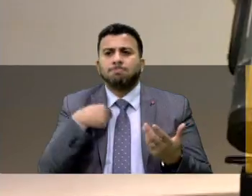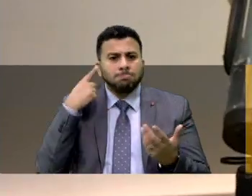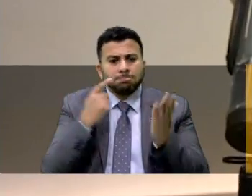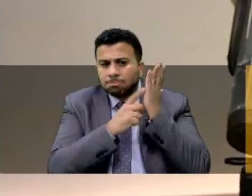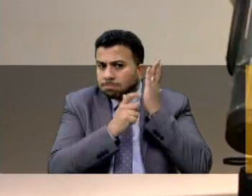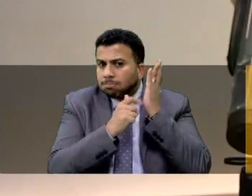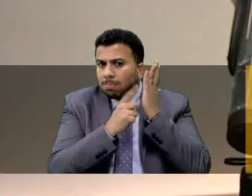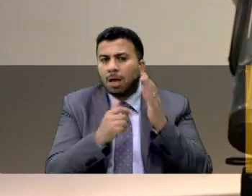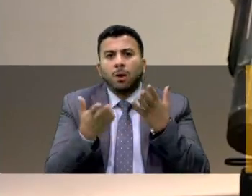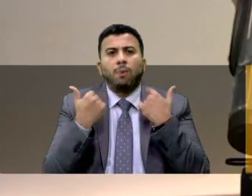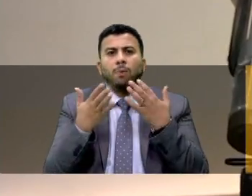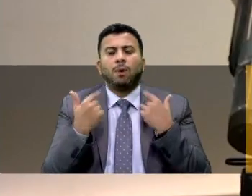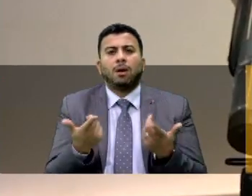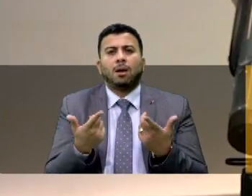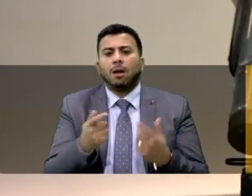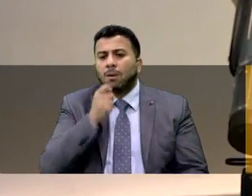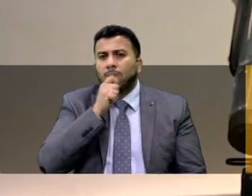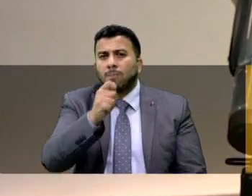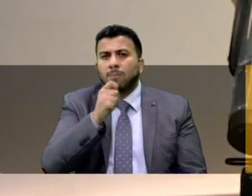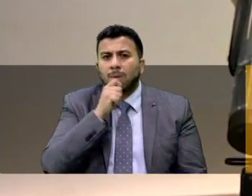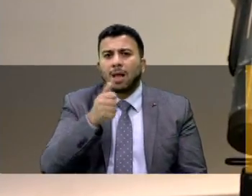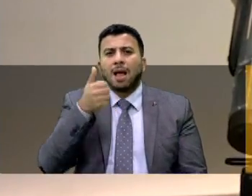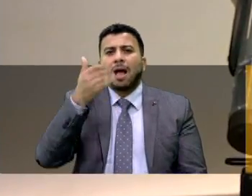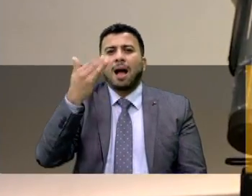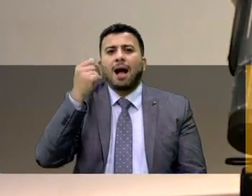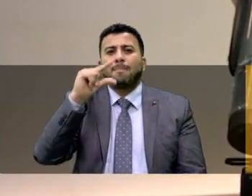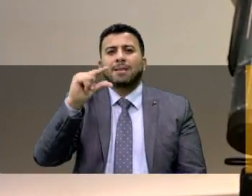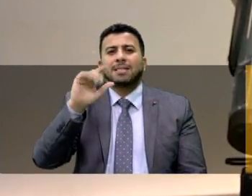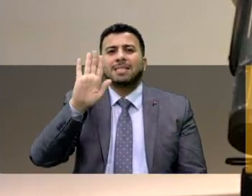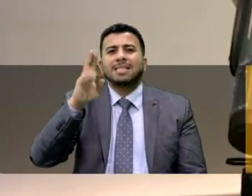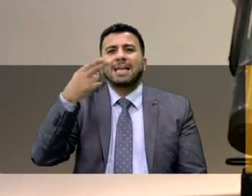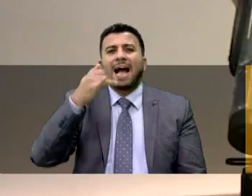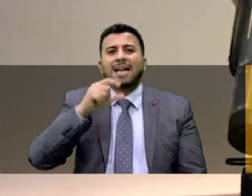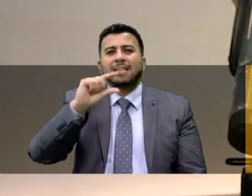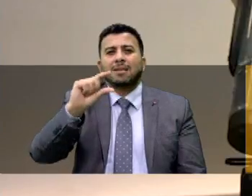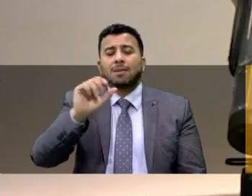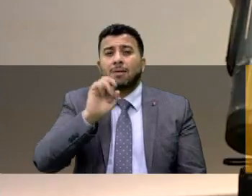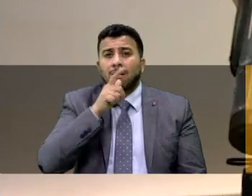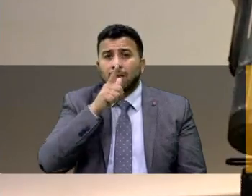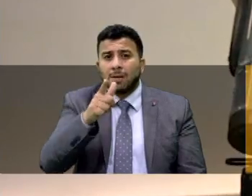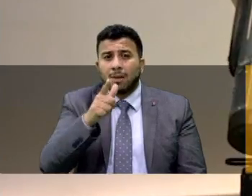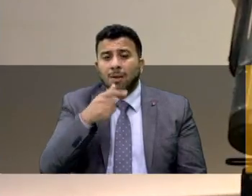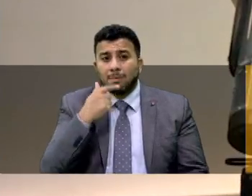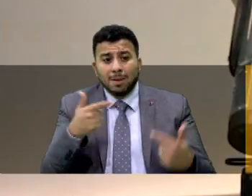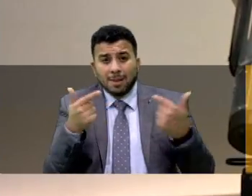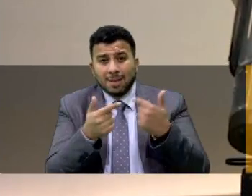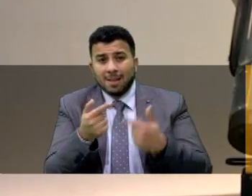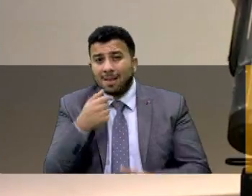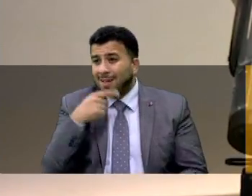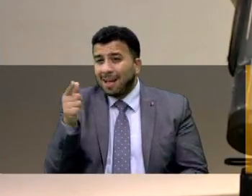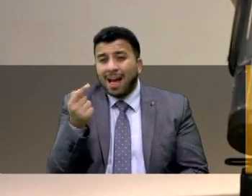كان آخر كلمات المذيع أحمد سعيد: لو تخرب للعدو مثقال